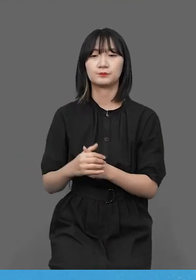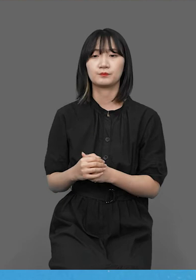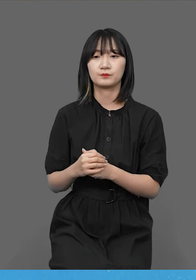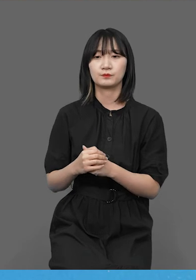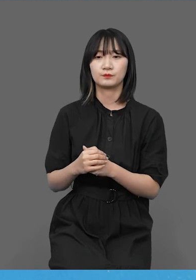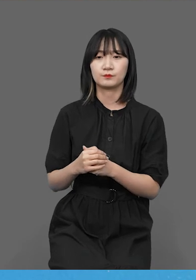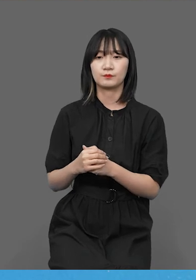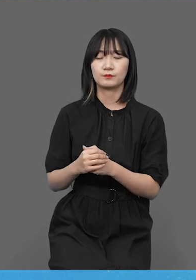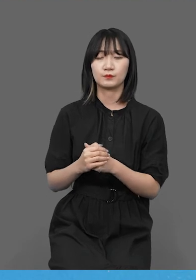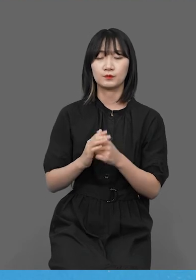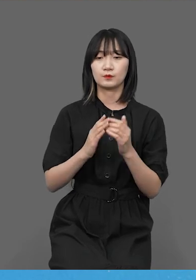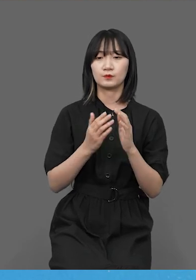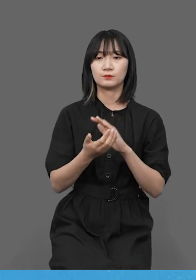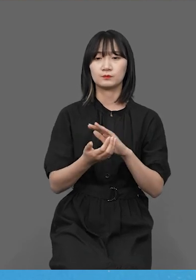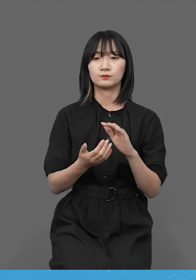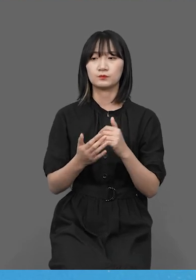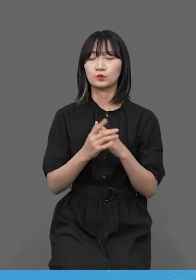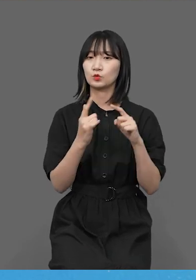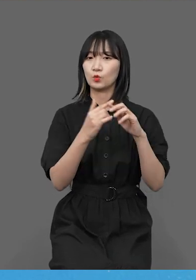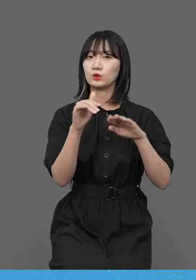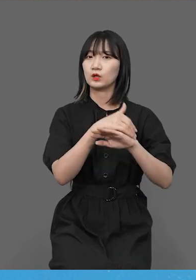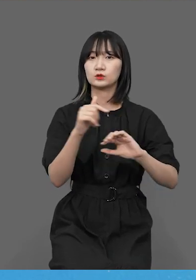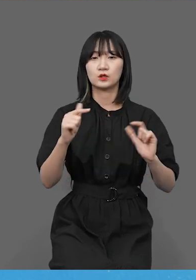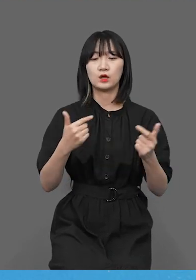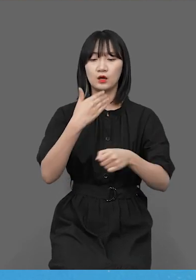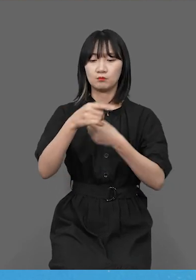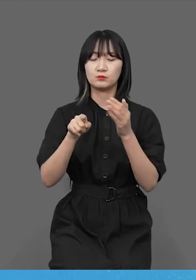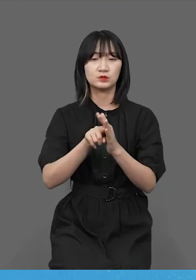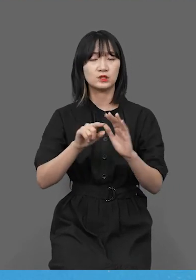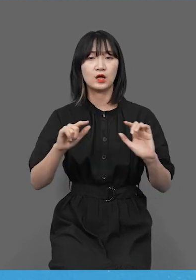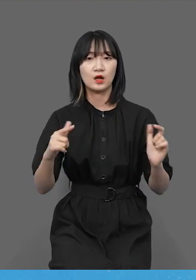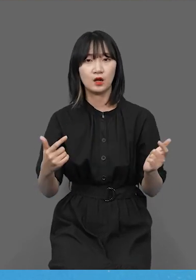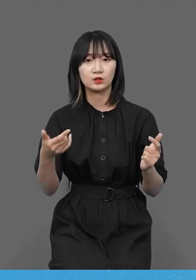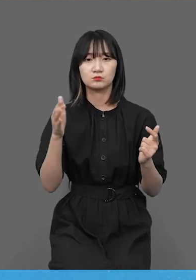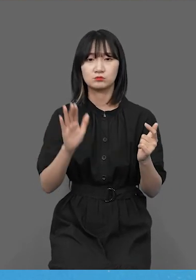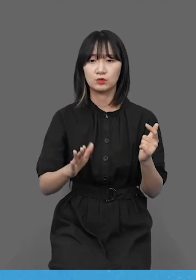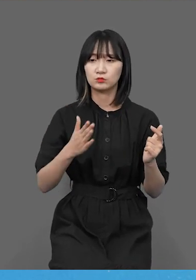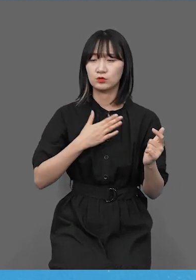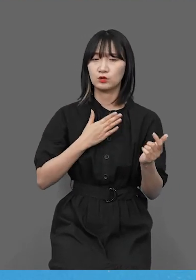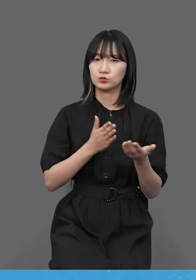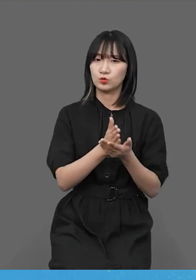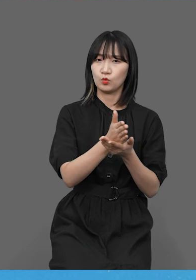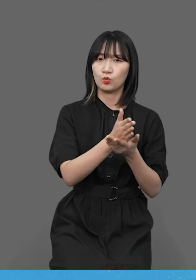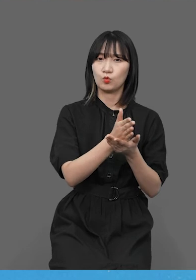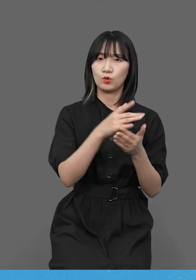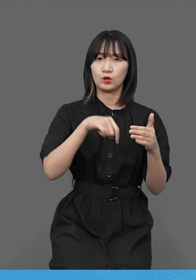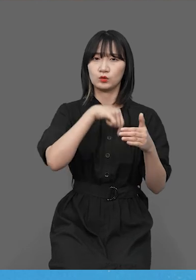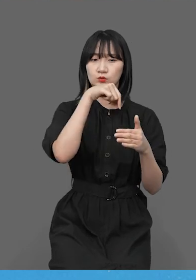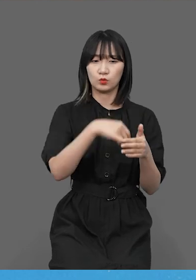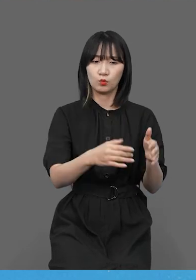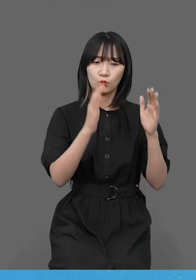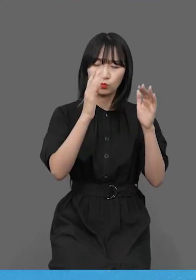저분은 앞에 내용을 보면 교회도 안 다니고 종교는 없다고 하셔요. 하지만 자기가 전공 분야에서